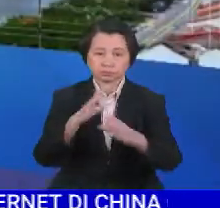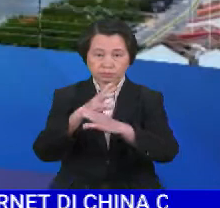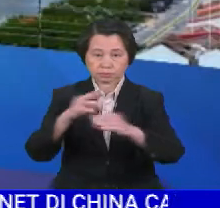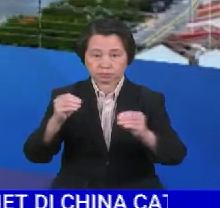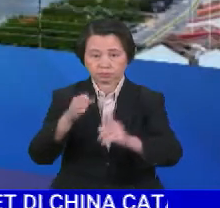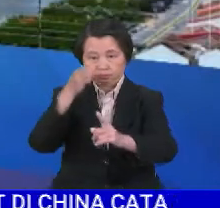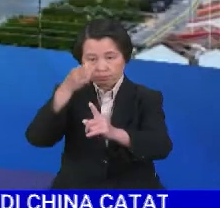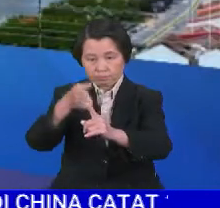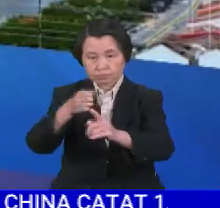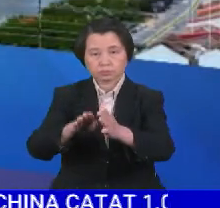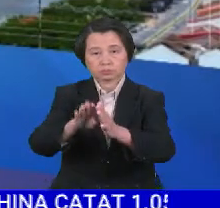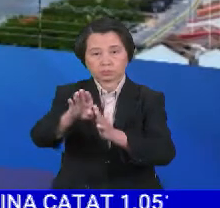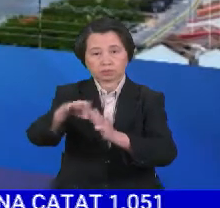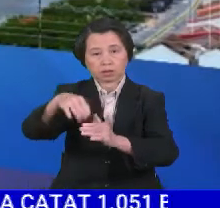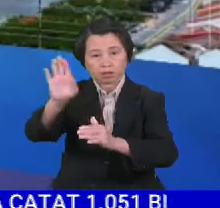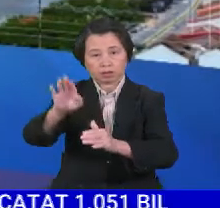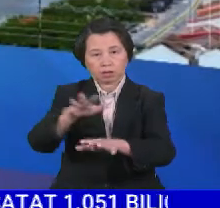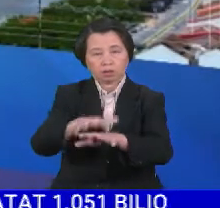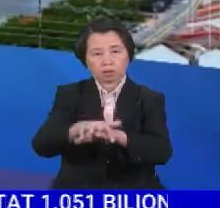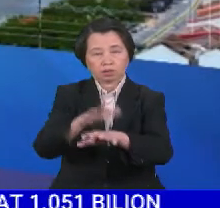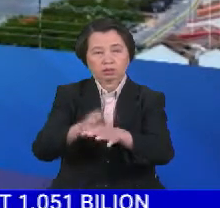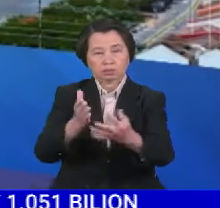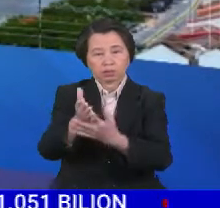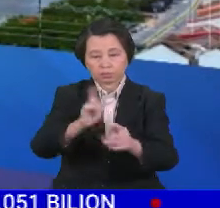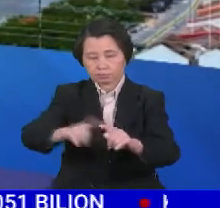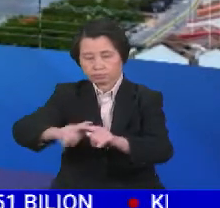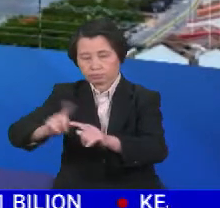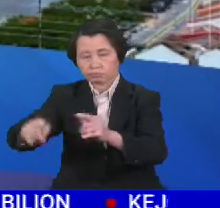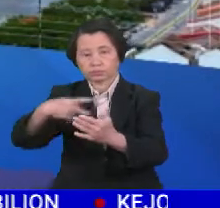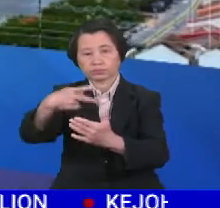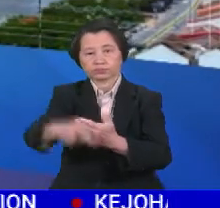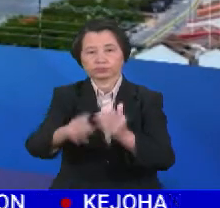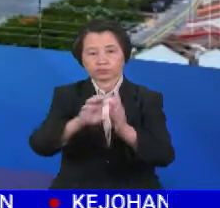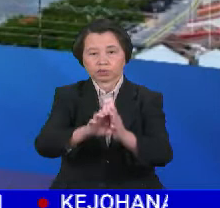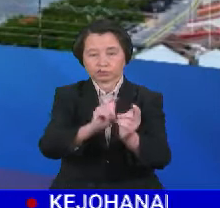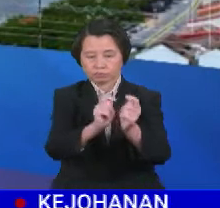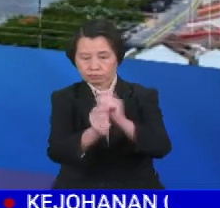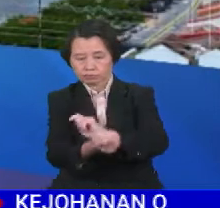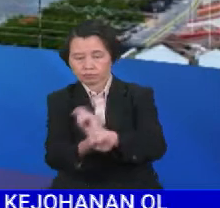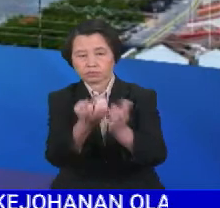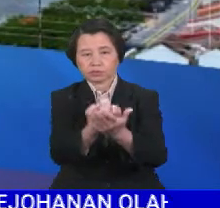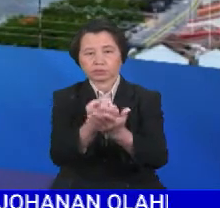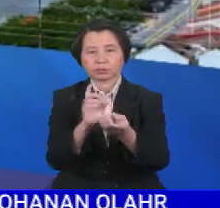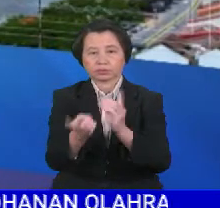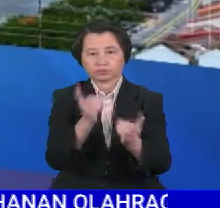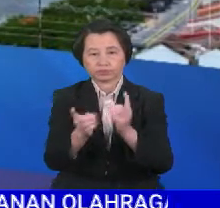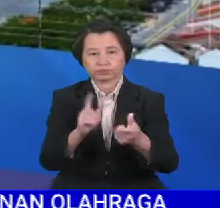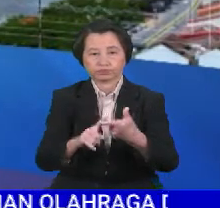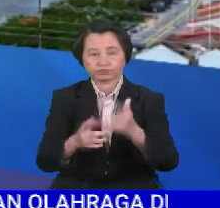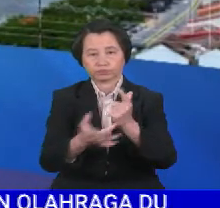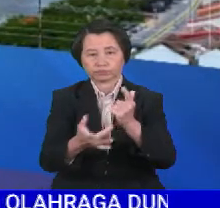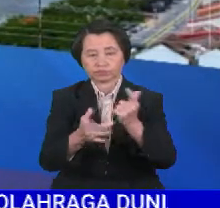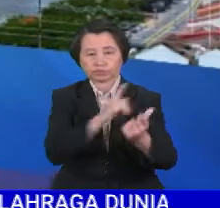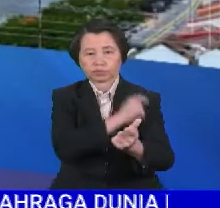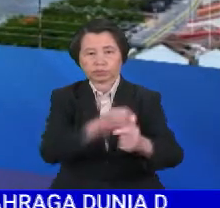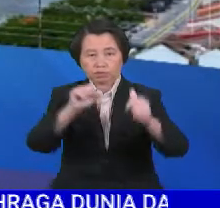ini menuju ke arah pembangunan yang lebih pesat menerusi pelbagai inisiatif seperti transformasi ekonomi digital dan Teknologi